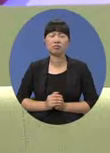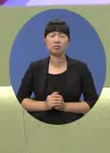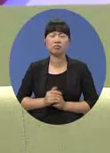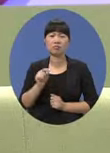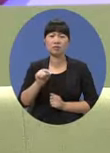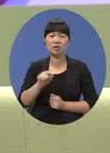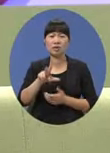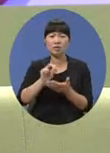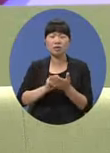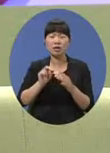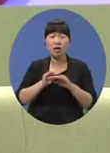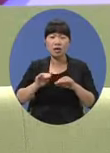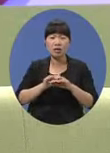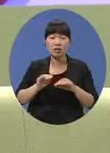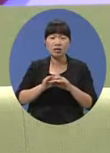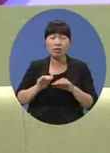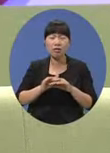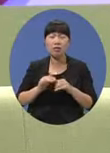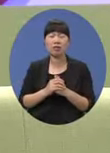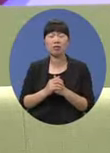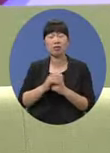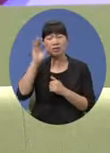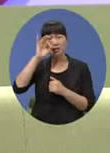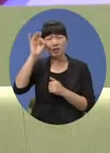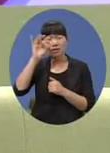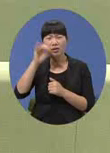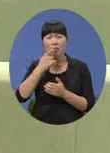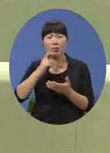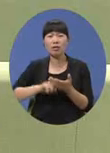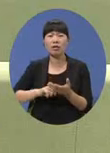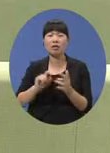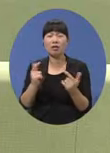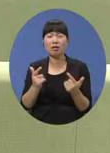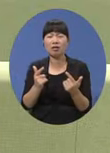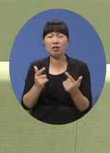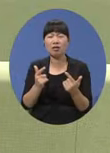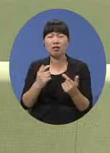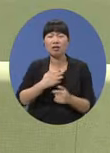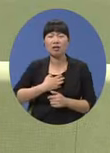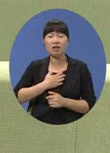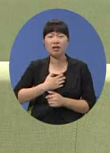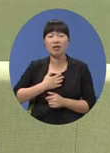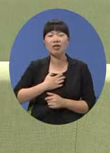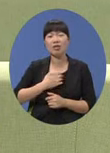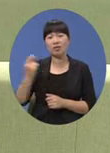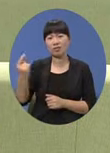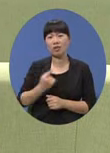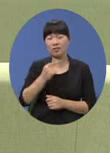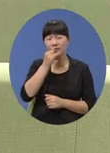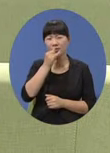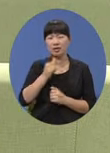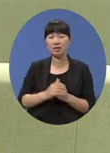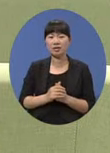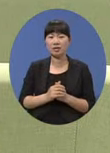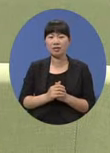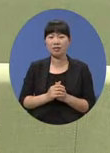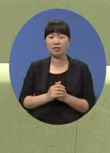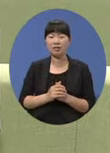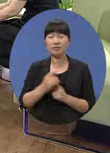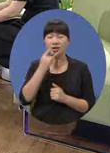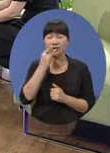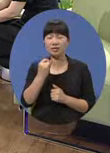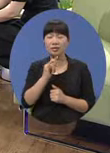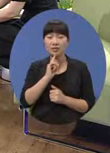그러면은 이게 문제 해결점이 찾기가 쉽지가 않을 거라는 걱정을 하면서 왔어요. 그럼 어머니가 지금